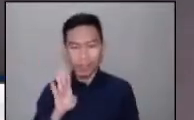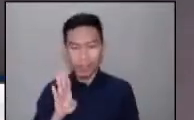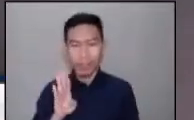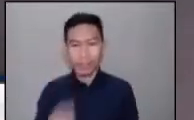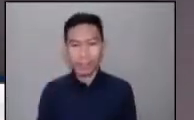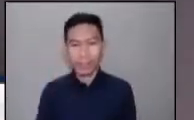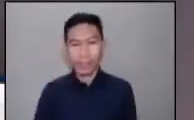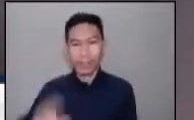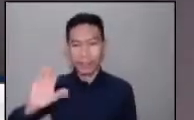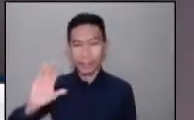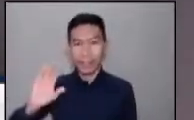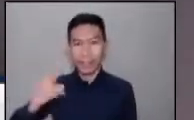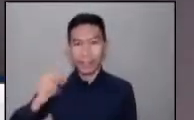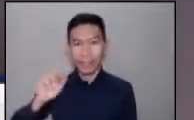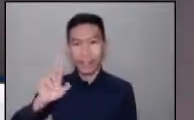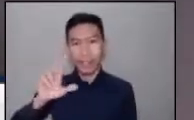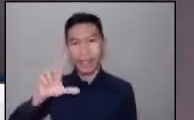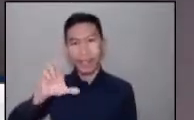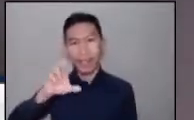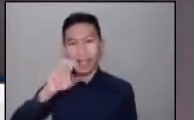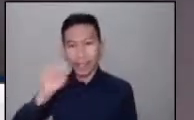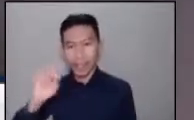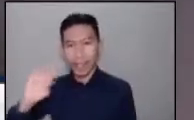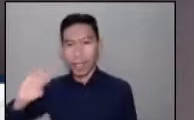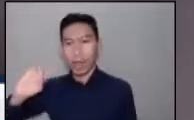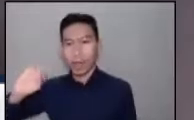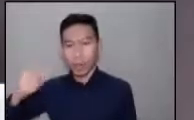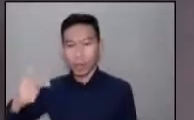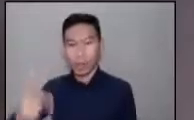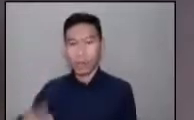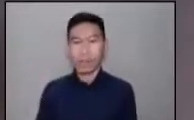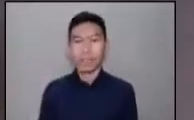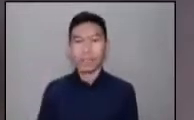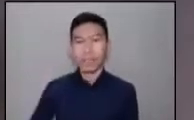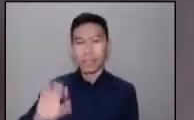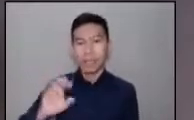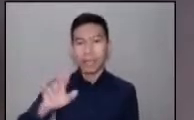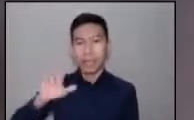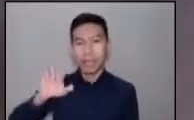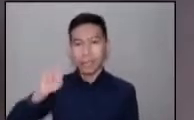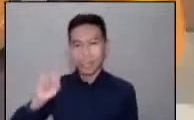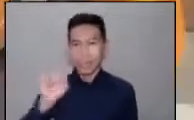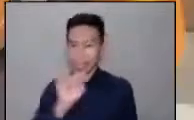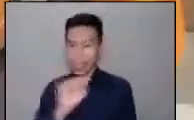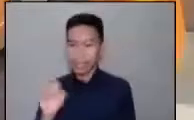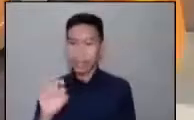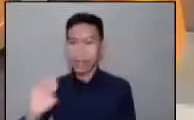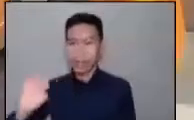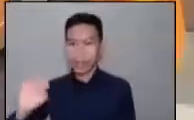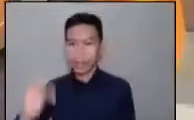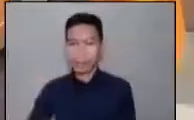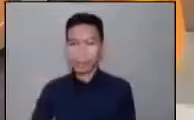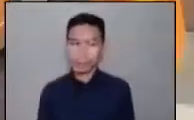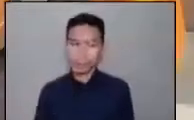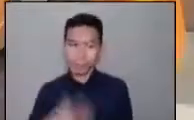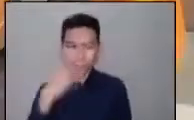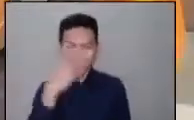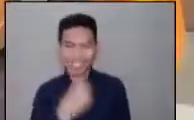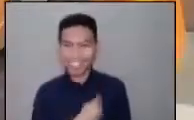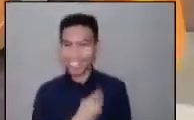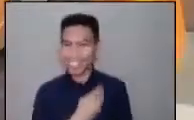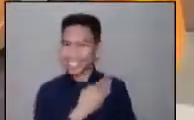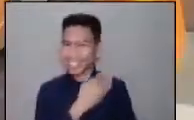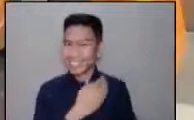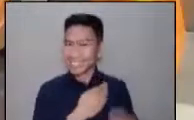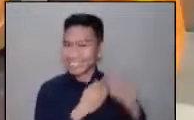Charleen Ong sa Instagram naman po, Charleen_Ong. Ganda-ganda ng hair mo. Gusto ko ng ganyang highlights. Ang ganda ng highlights niya, no?